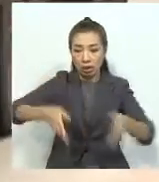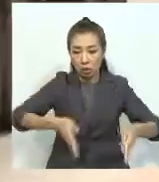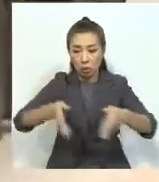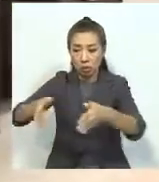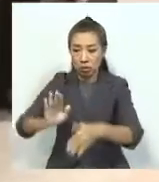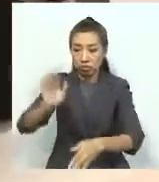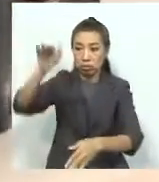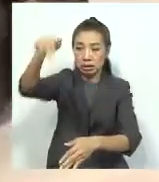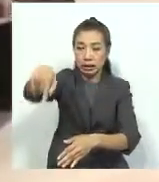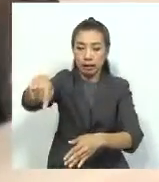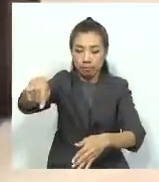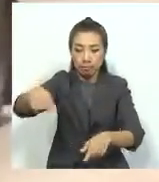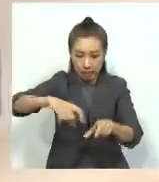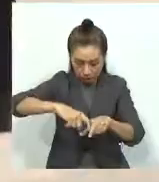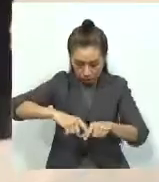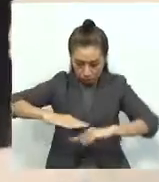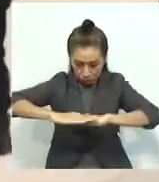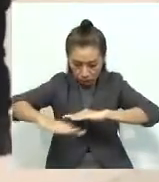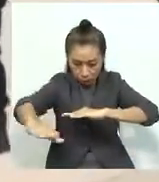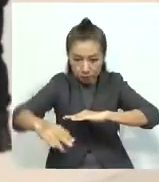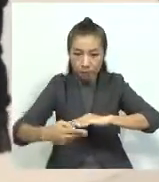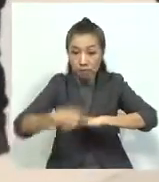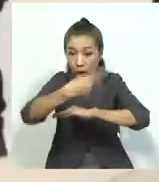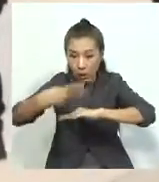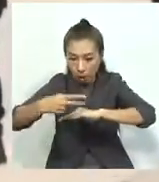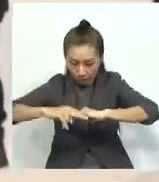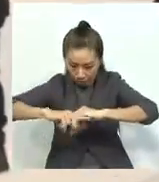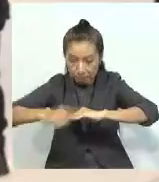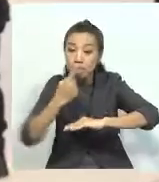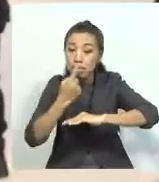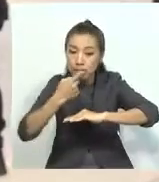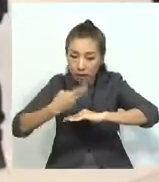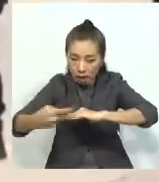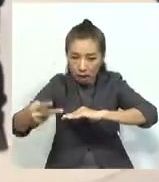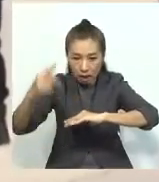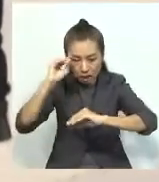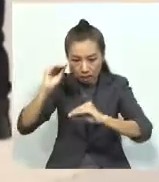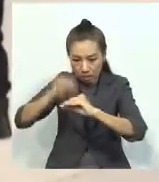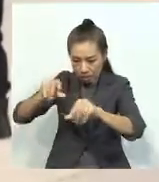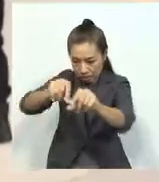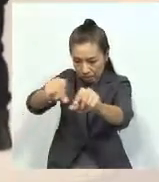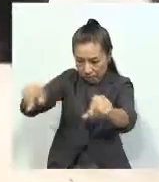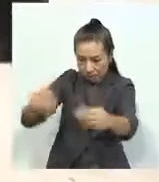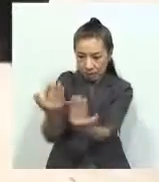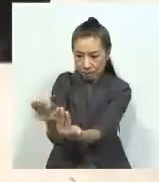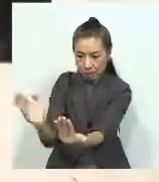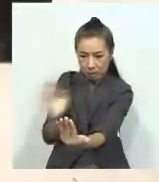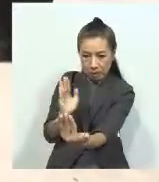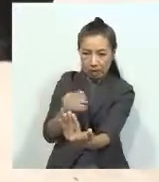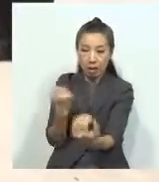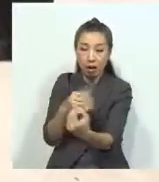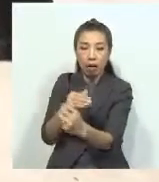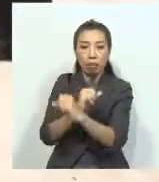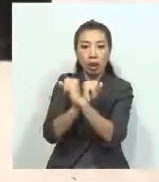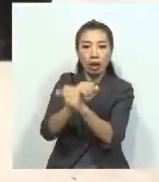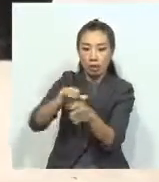ความสีแดงบนพื้นถนนพร้อมคลื่นเสียงเสริมราวป้องกันรถตกเขาและเพิ่มแสงไฟสว่างพร้อมติดป้